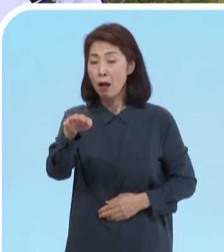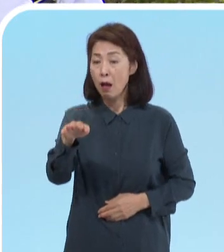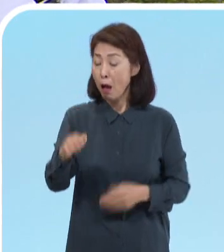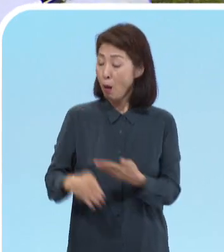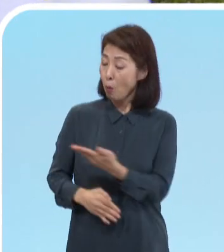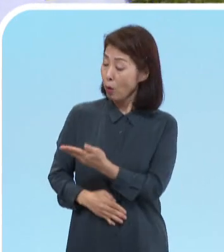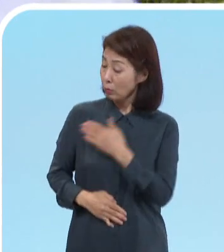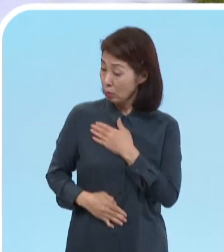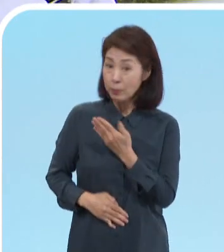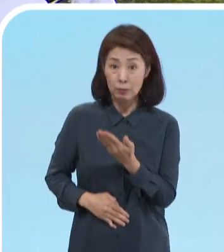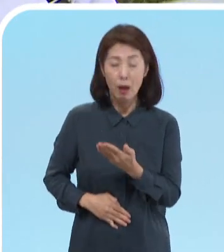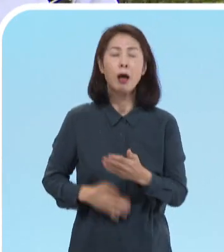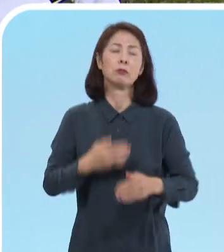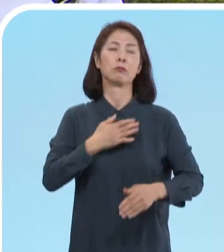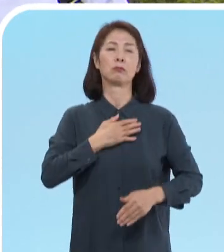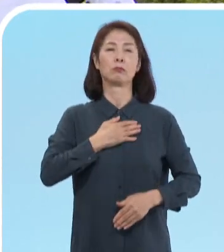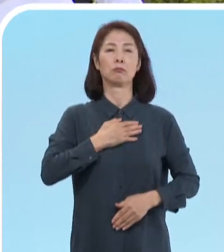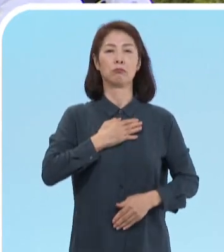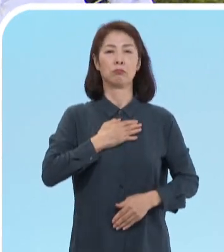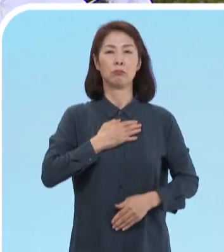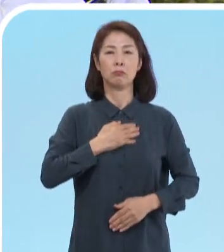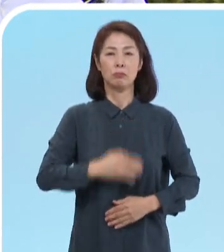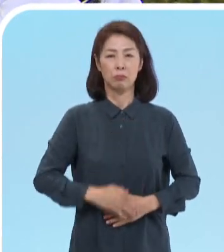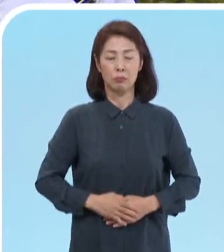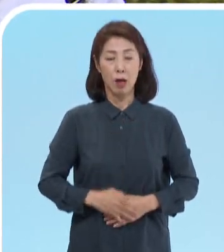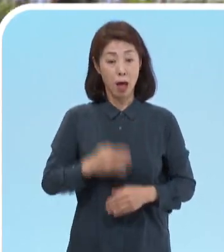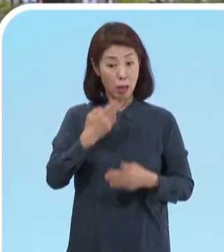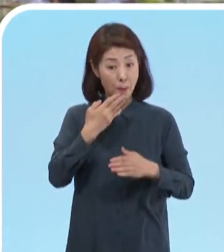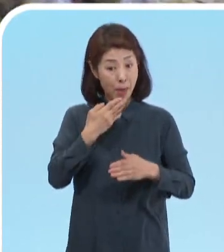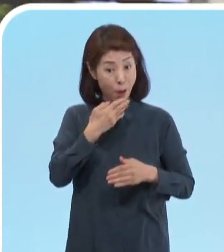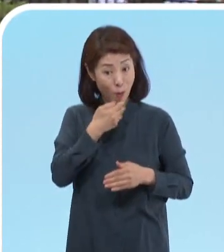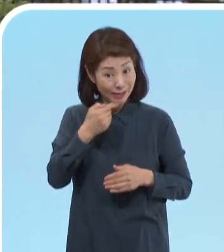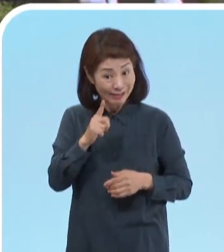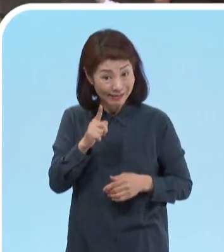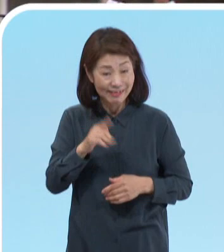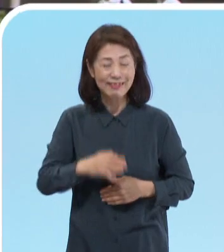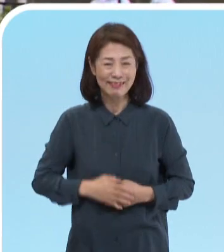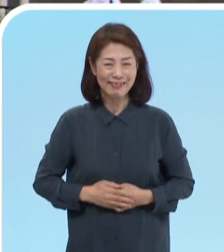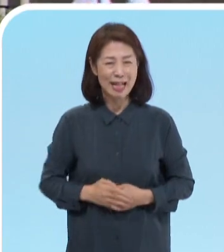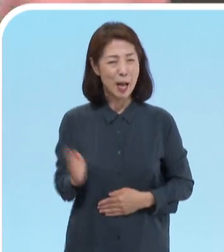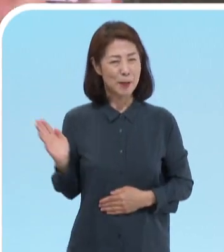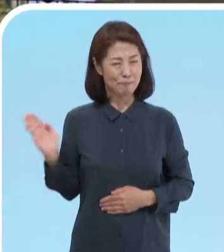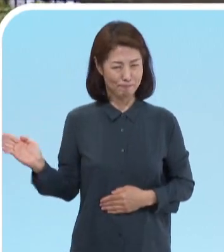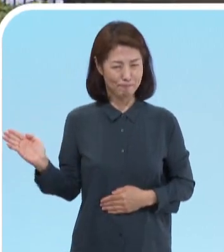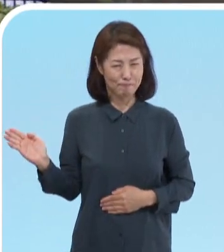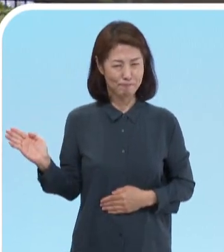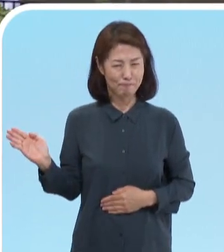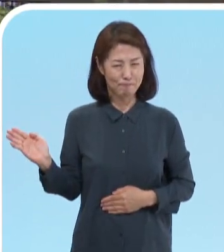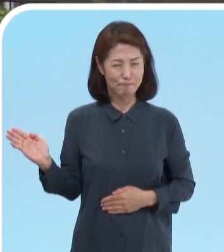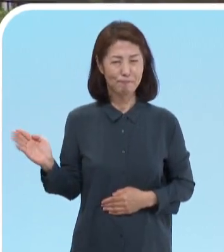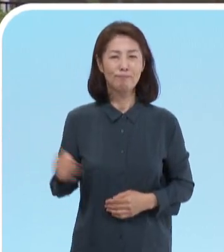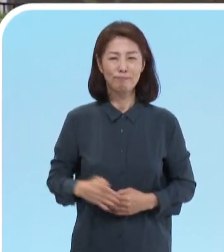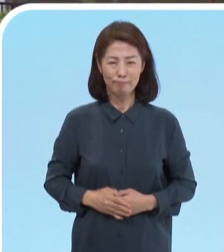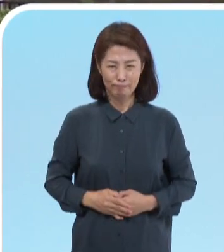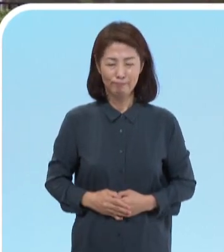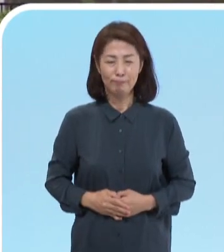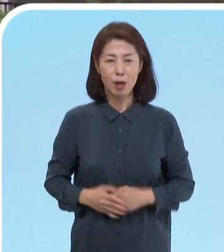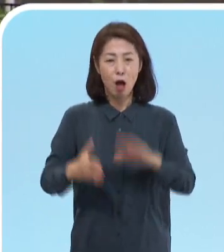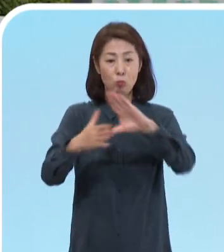すみません、これ知ってますか？ あ、知ってます。 食べて美味しかったものは？ ゆず味